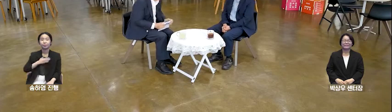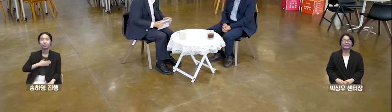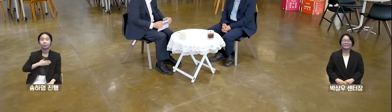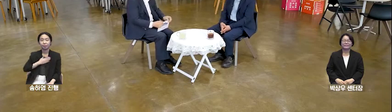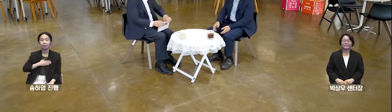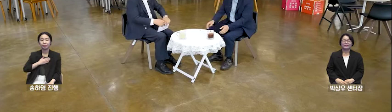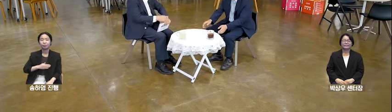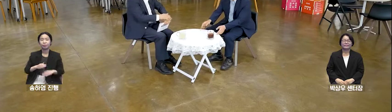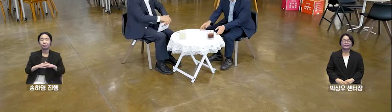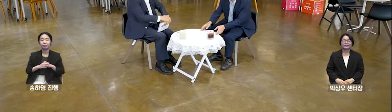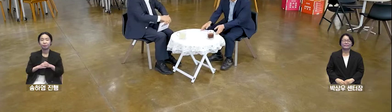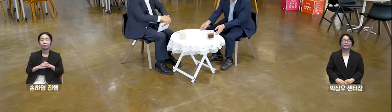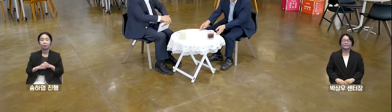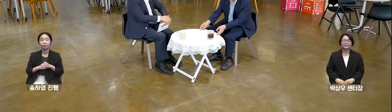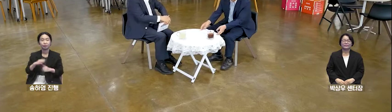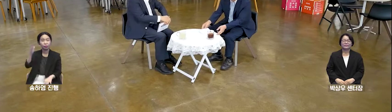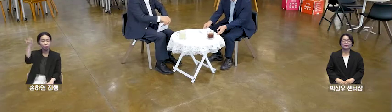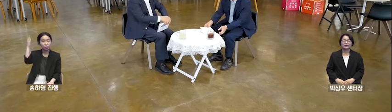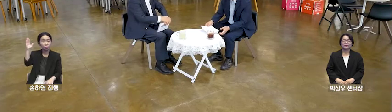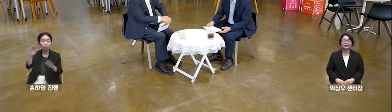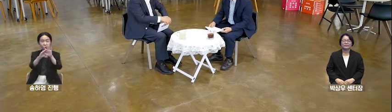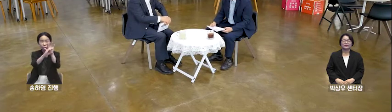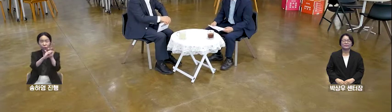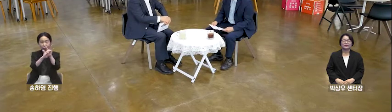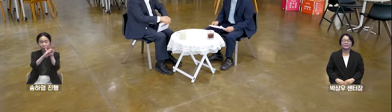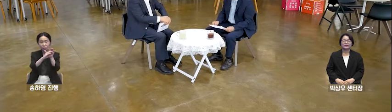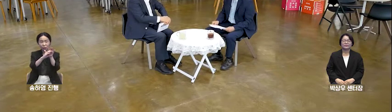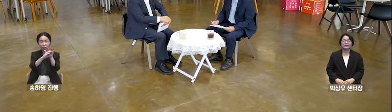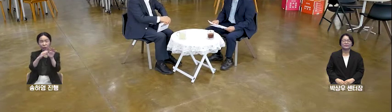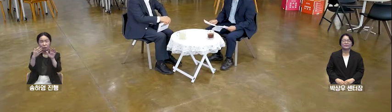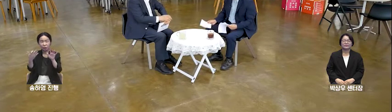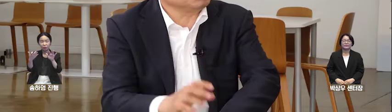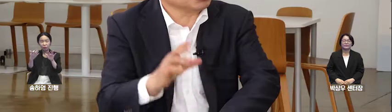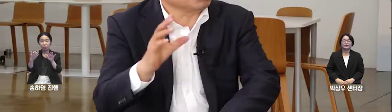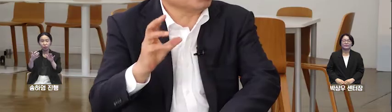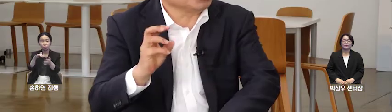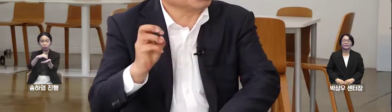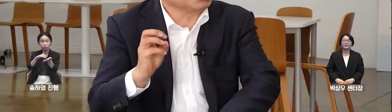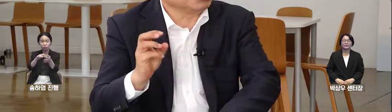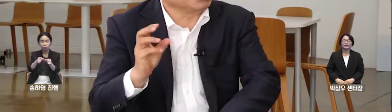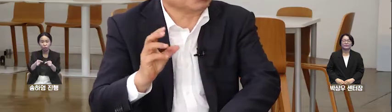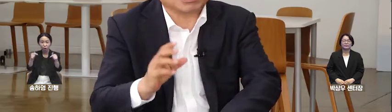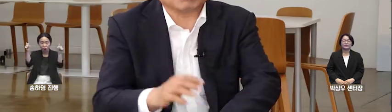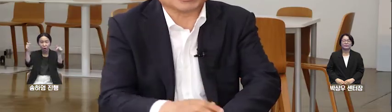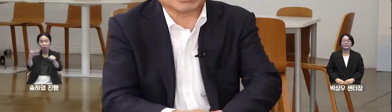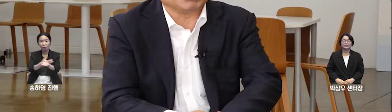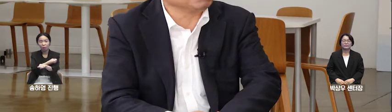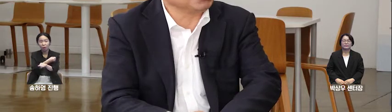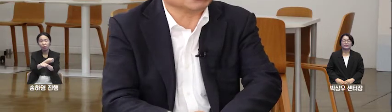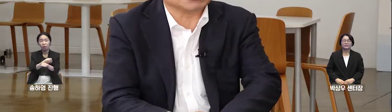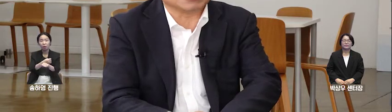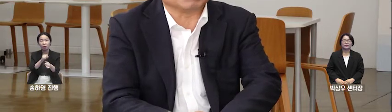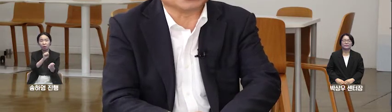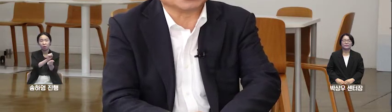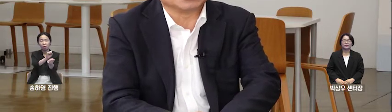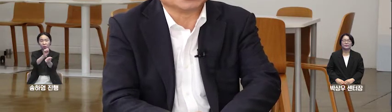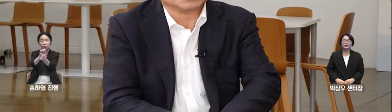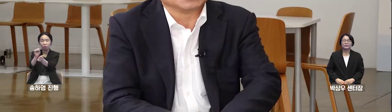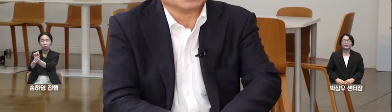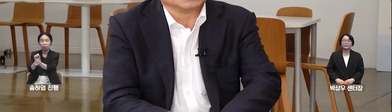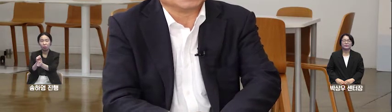그래요. 아유, 요즘 코로나가 조금 더 숫자가 높아져요. 하루에 감염되는